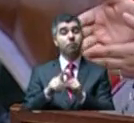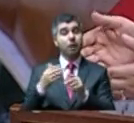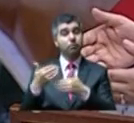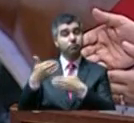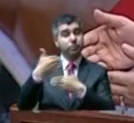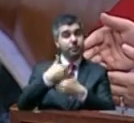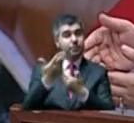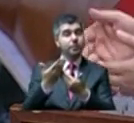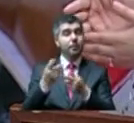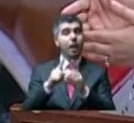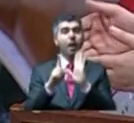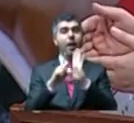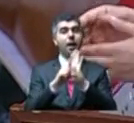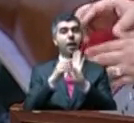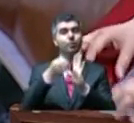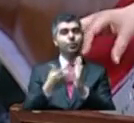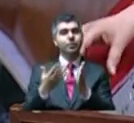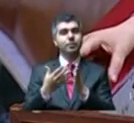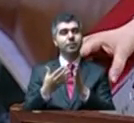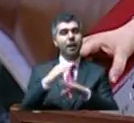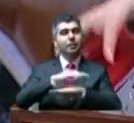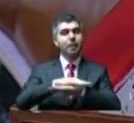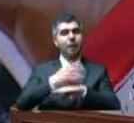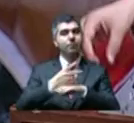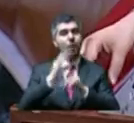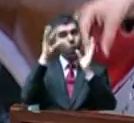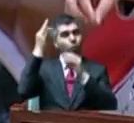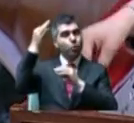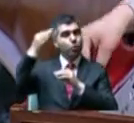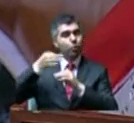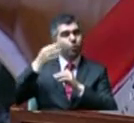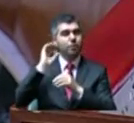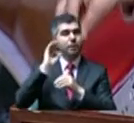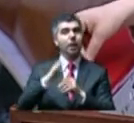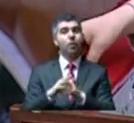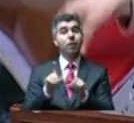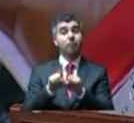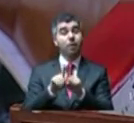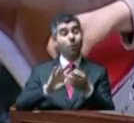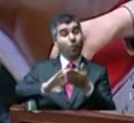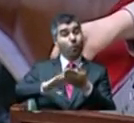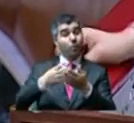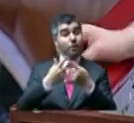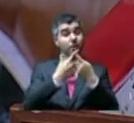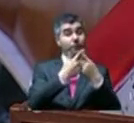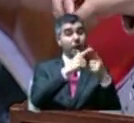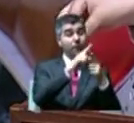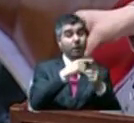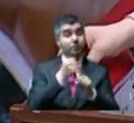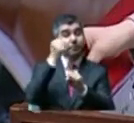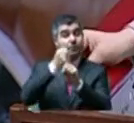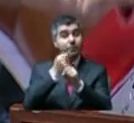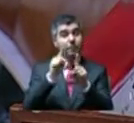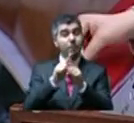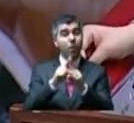بالمباراه كينظموا القانون اكثر من ذلك اليوم حنا سلك الدكتوراه لوعينا بان المشتل ديال الدكاتره والباحثين هم